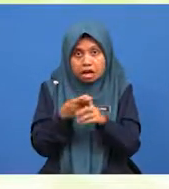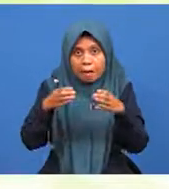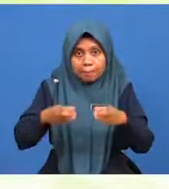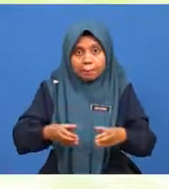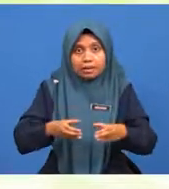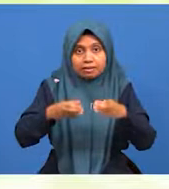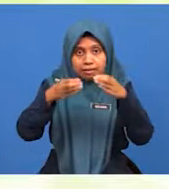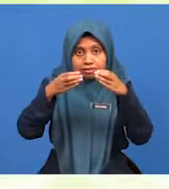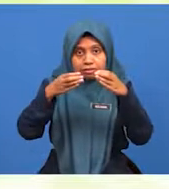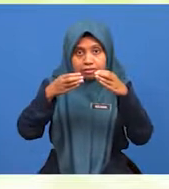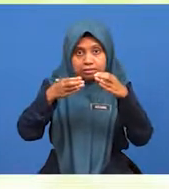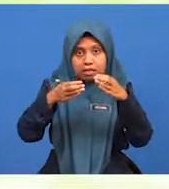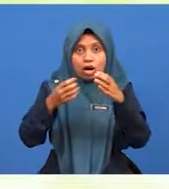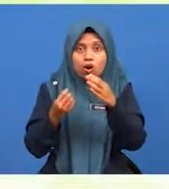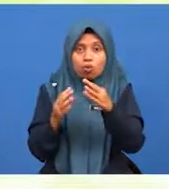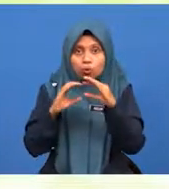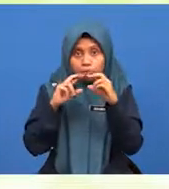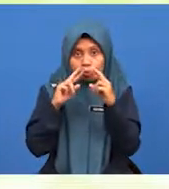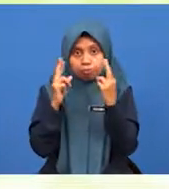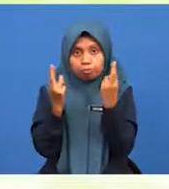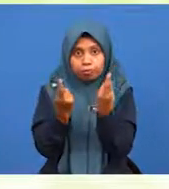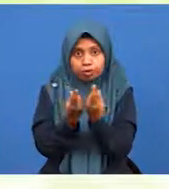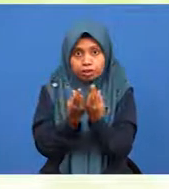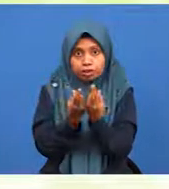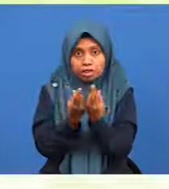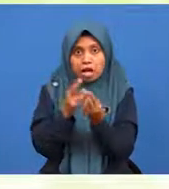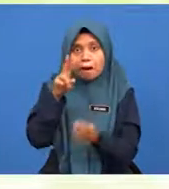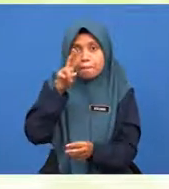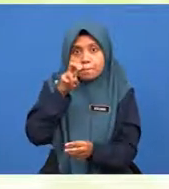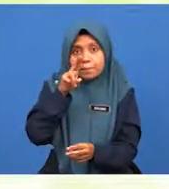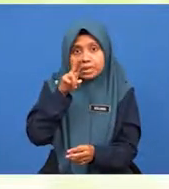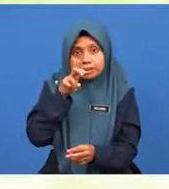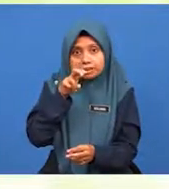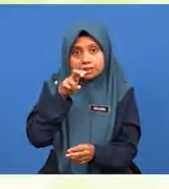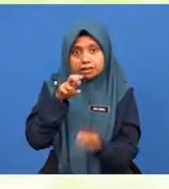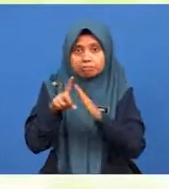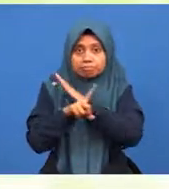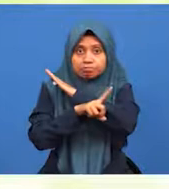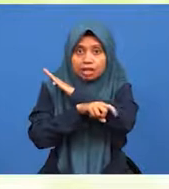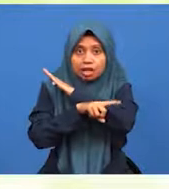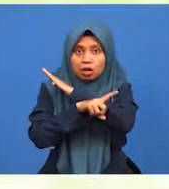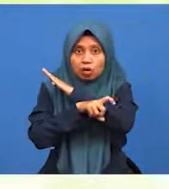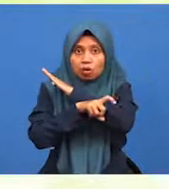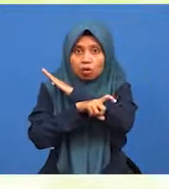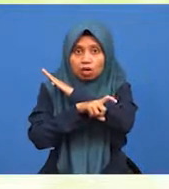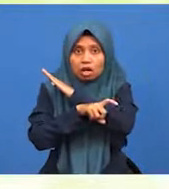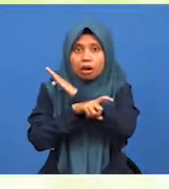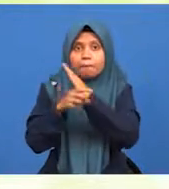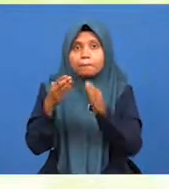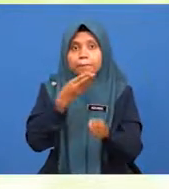batang, rumpun, pasang, ekor,